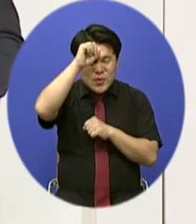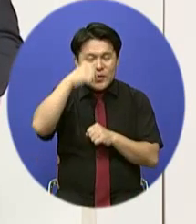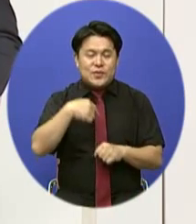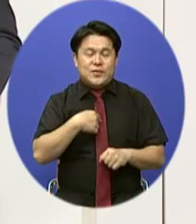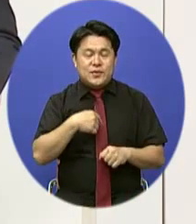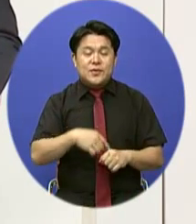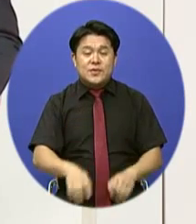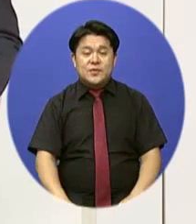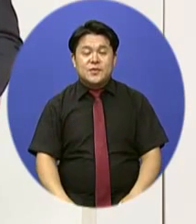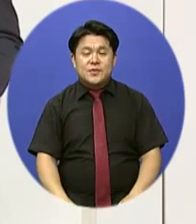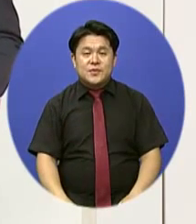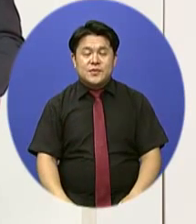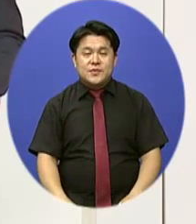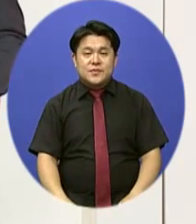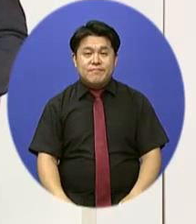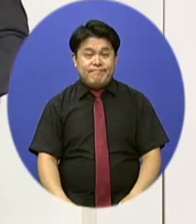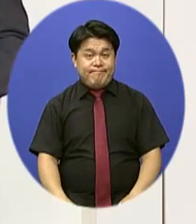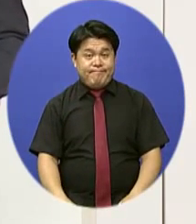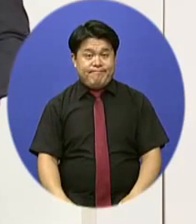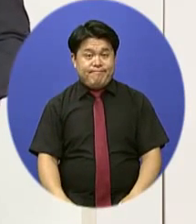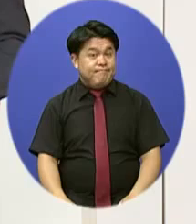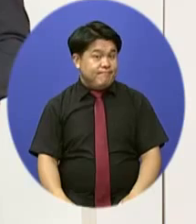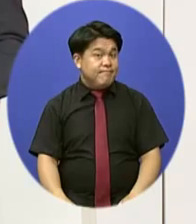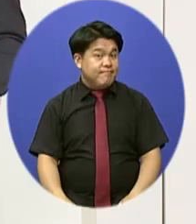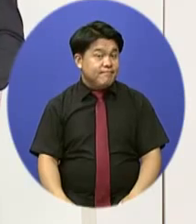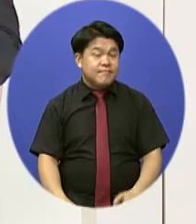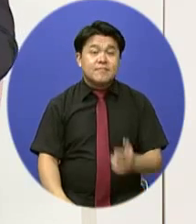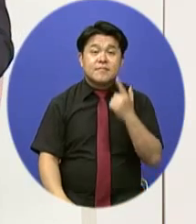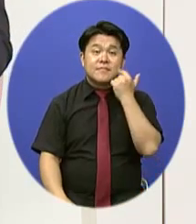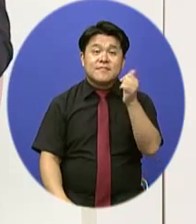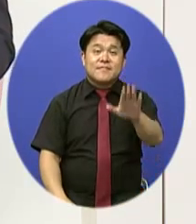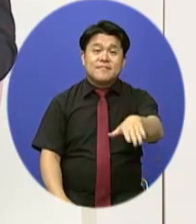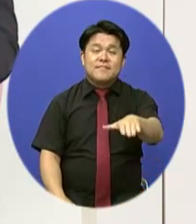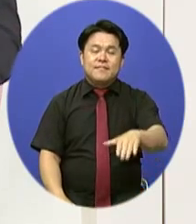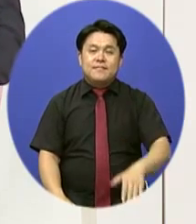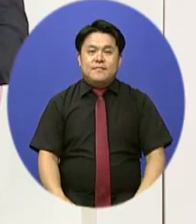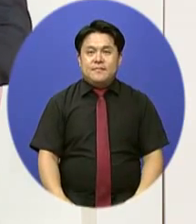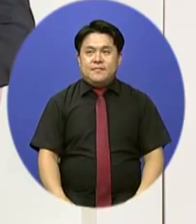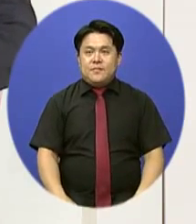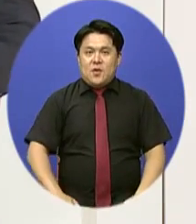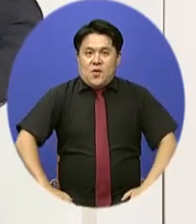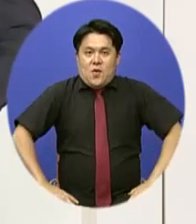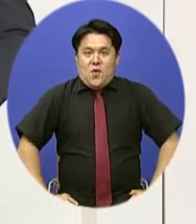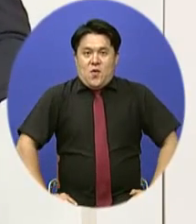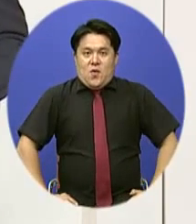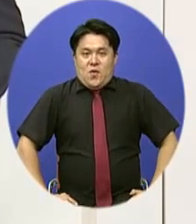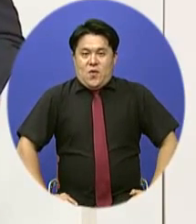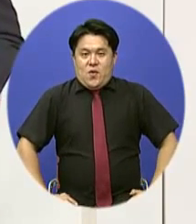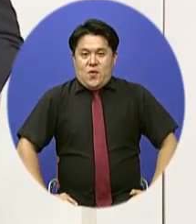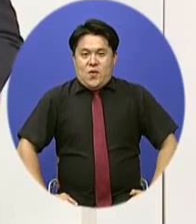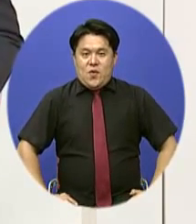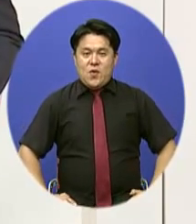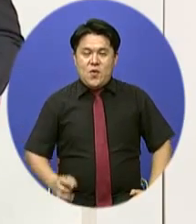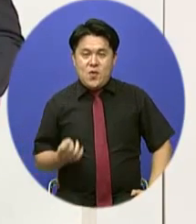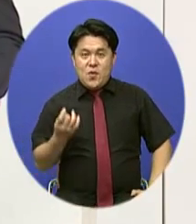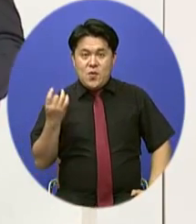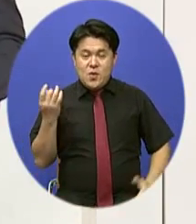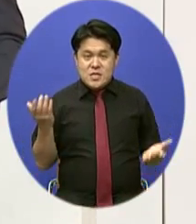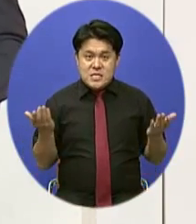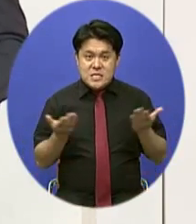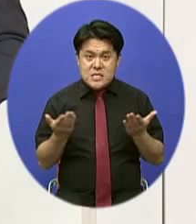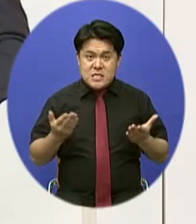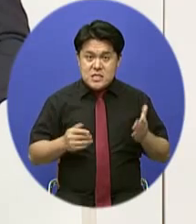네, 좋죠. 네. 자, 우리 아버님. 네. 아이고, 경비업을 하고